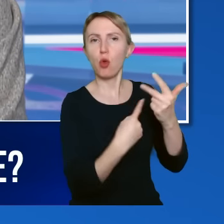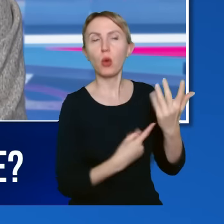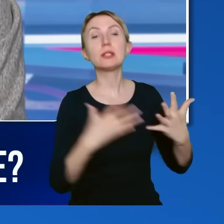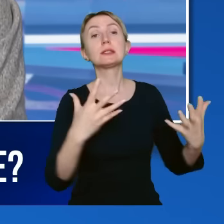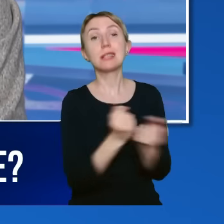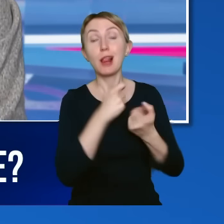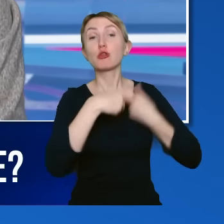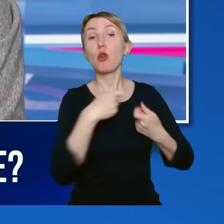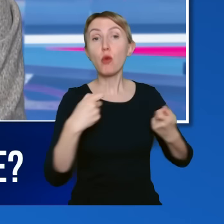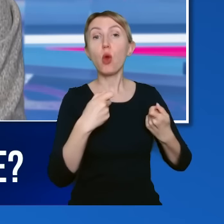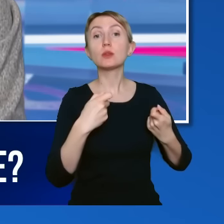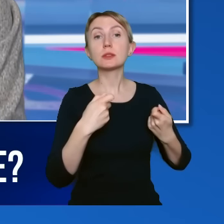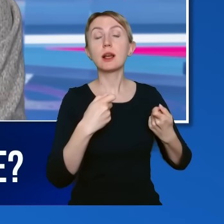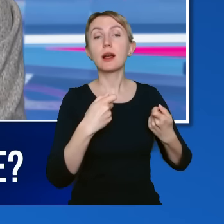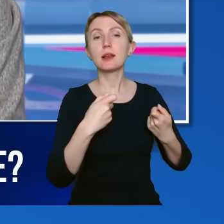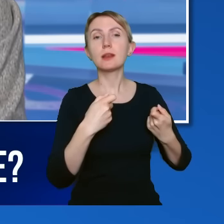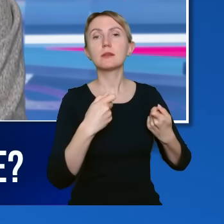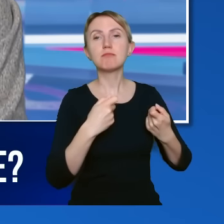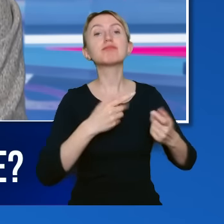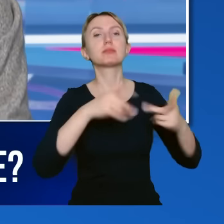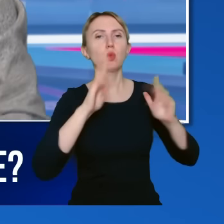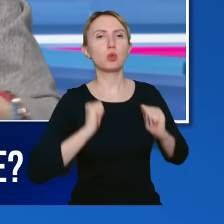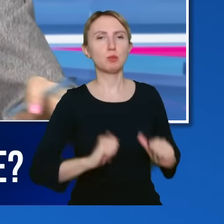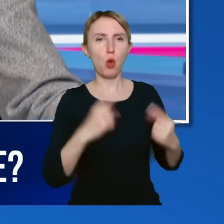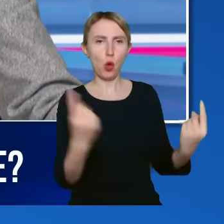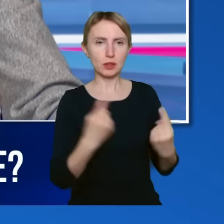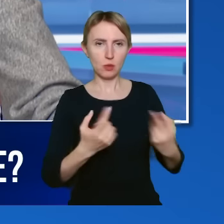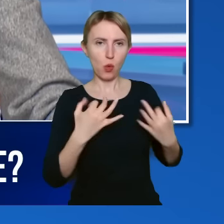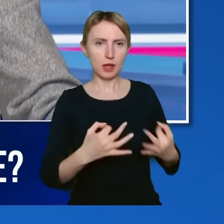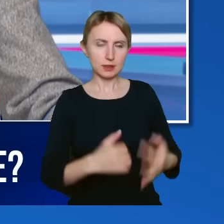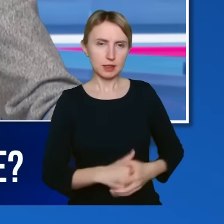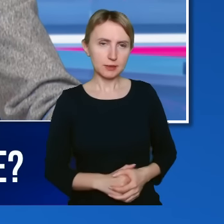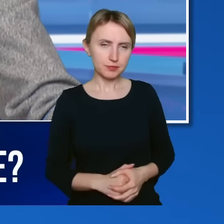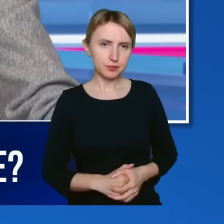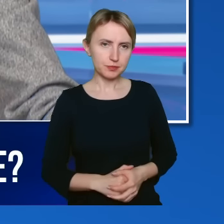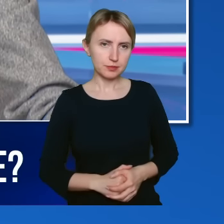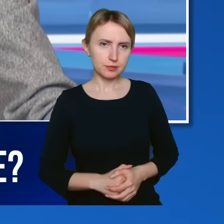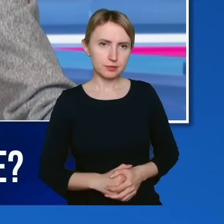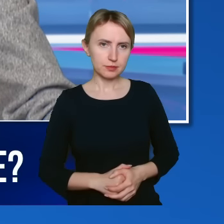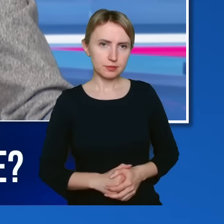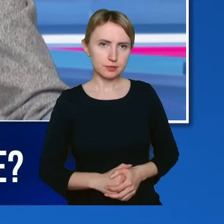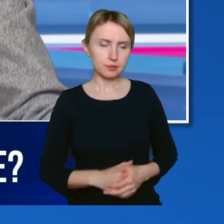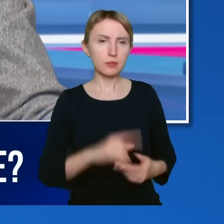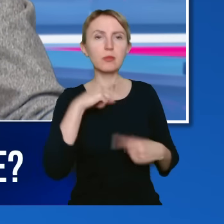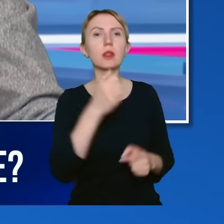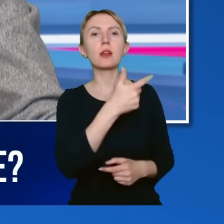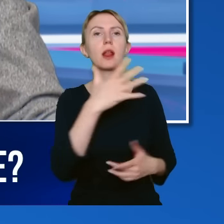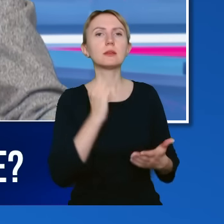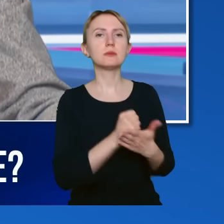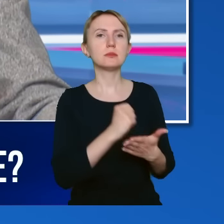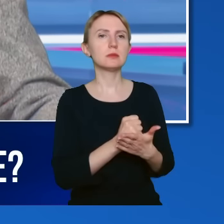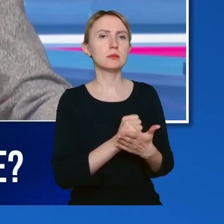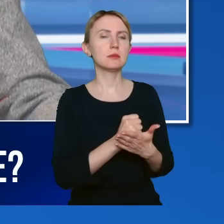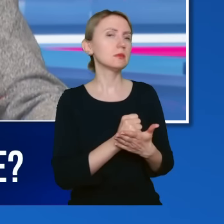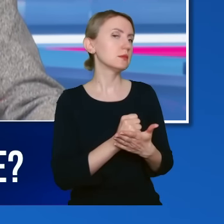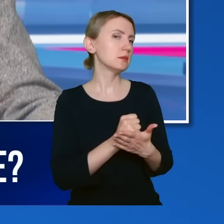rozwiązanie, które uspokoi sytuację, bo też pamiętajmy o kilku rzeczach, że tutaj cały czas trzeba pamiętać, kto jest agresorem, że